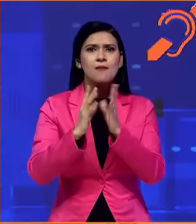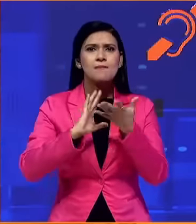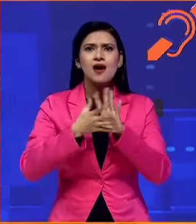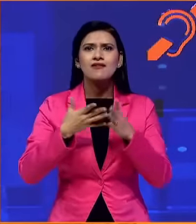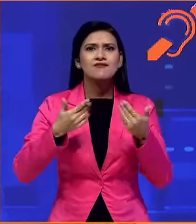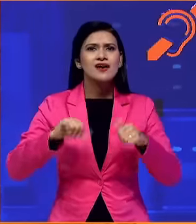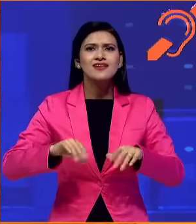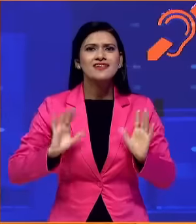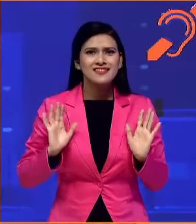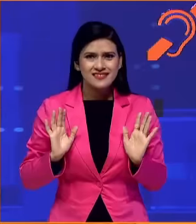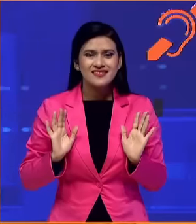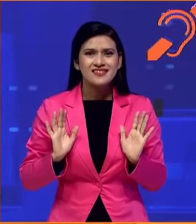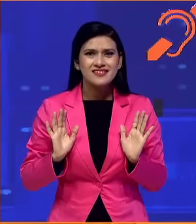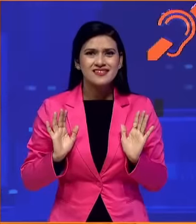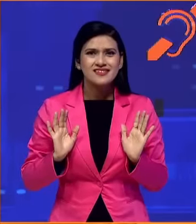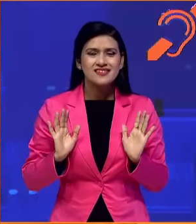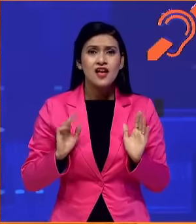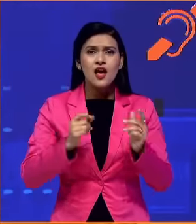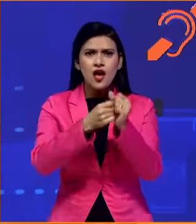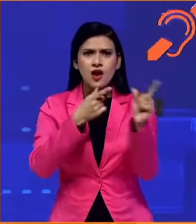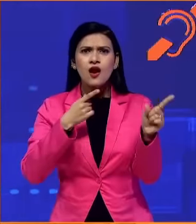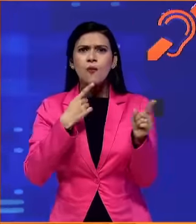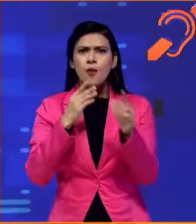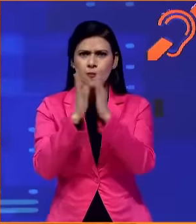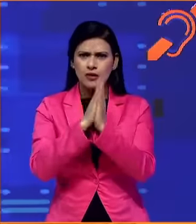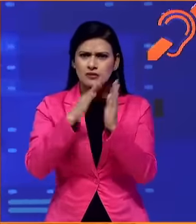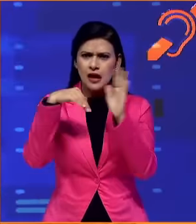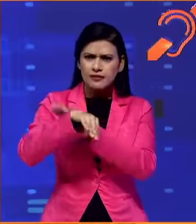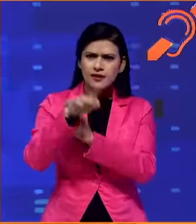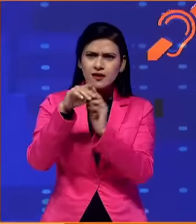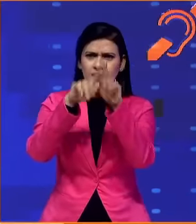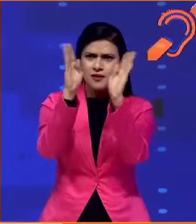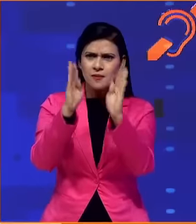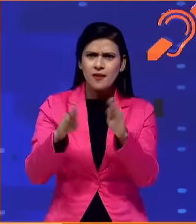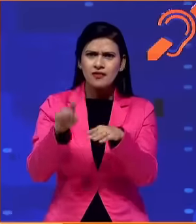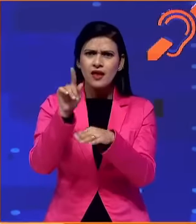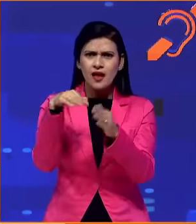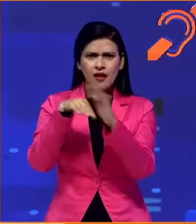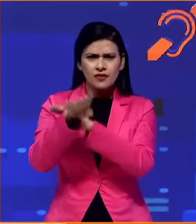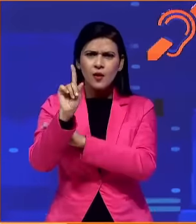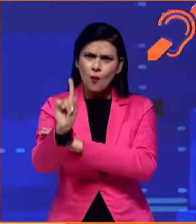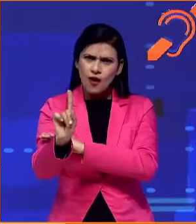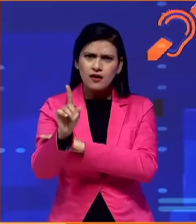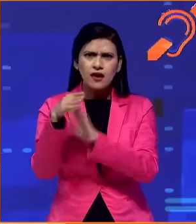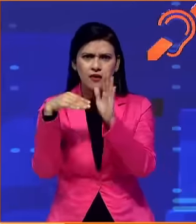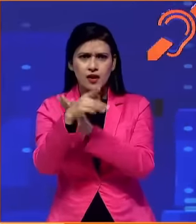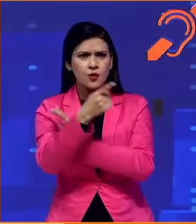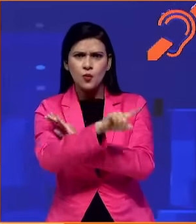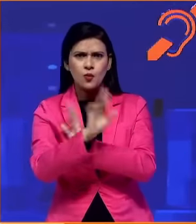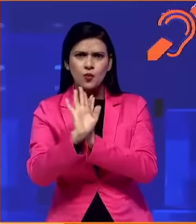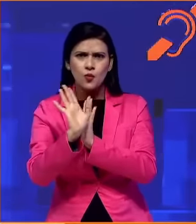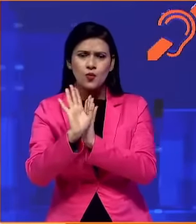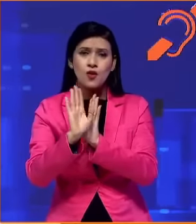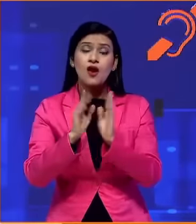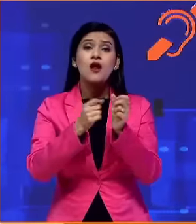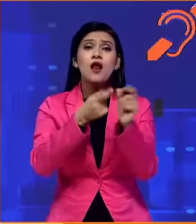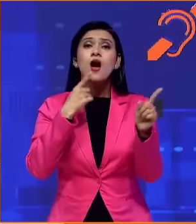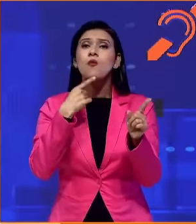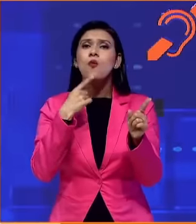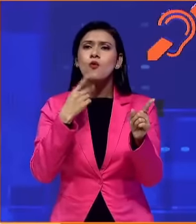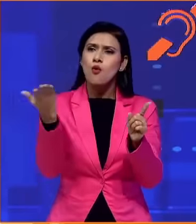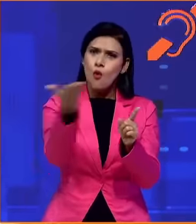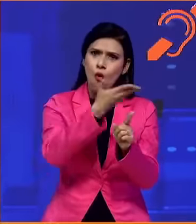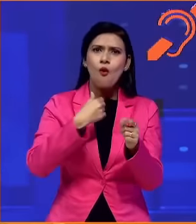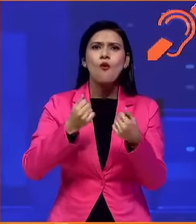औरऐसानहींहैकिराम केवलएकमंदिरयाएकक्षेत्रतकहीसीमितहैं।राम सबकेहैं,औरहमसब